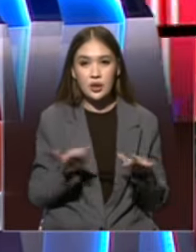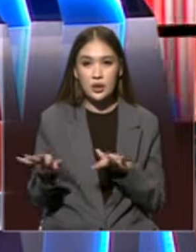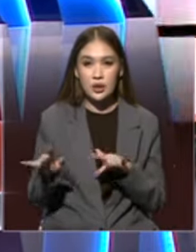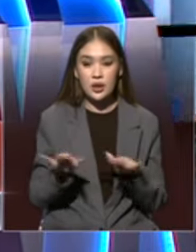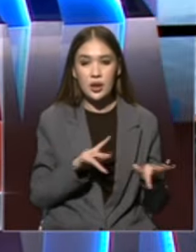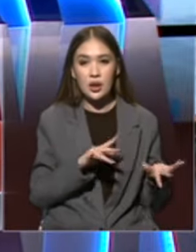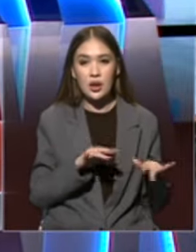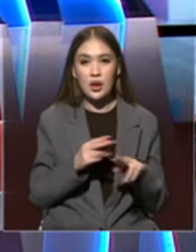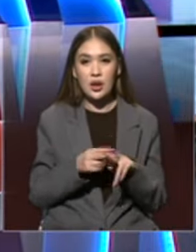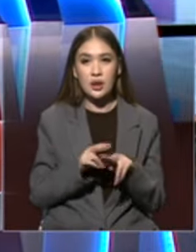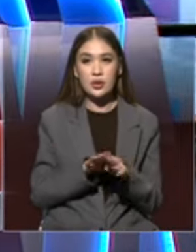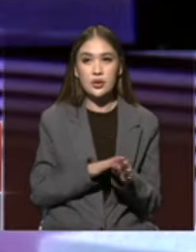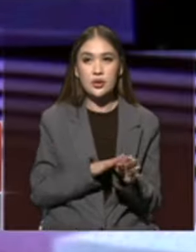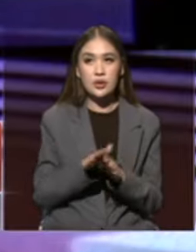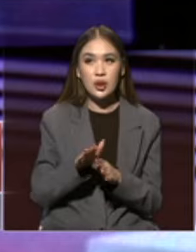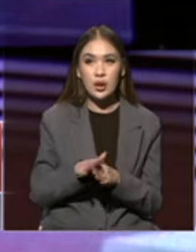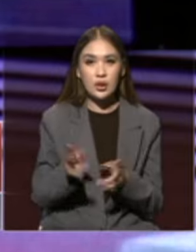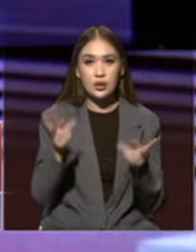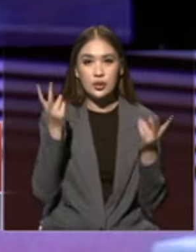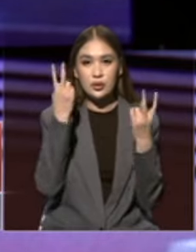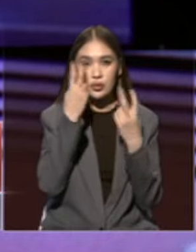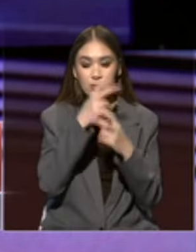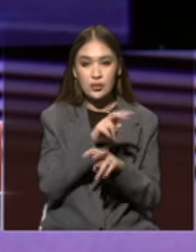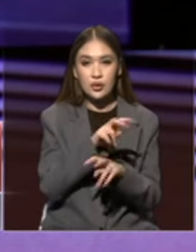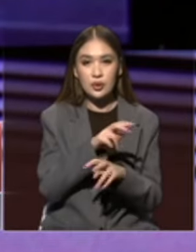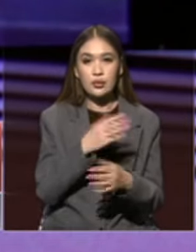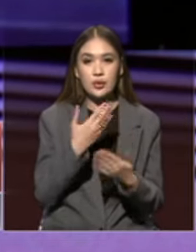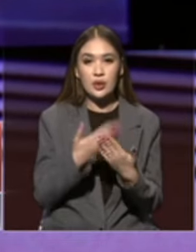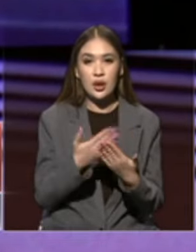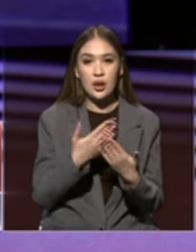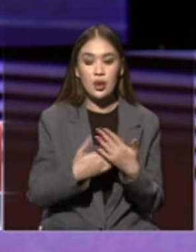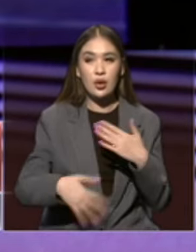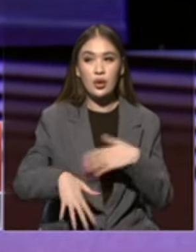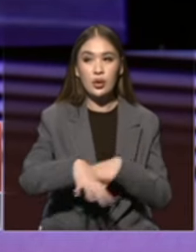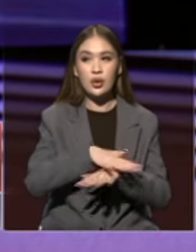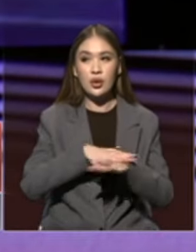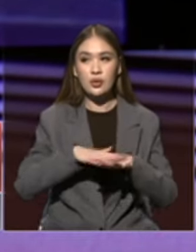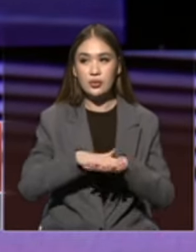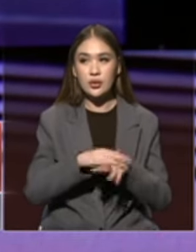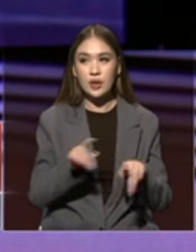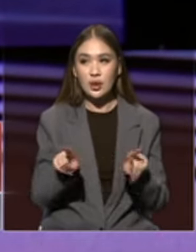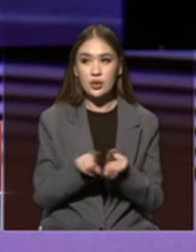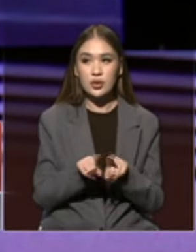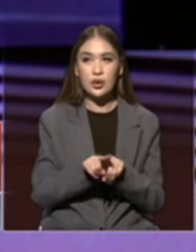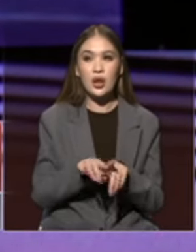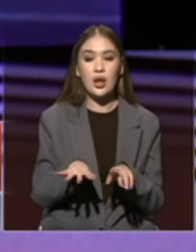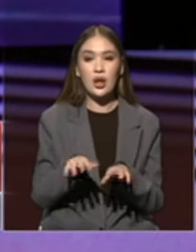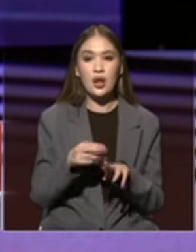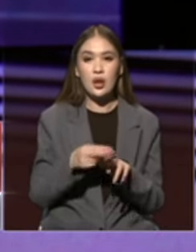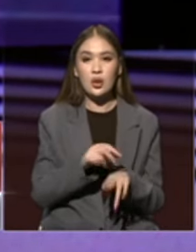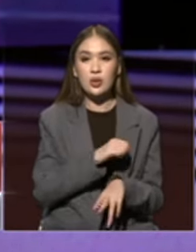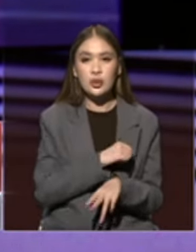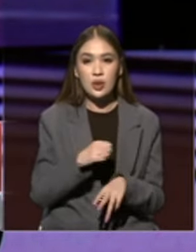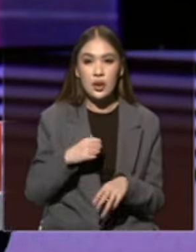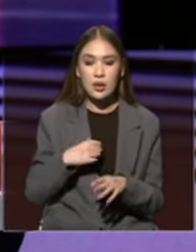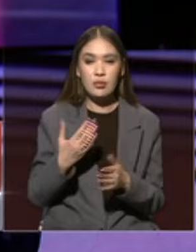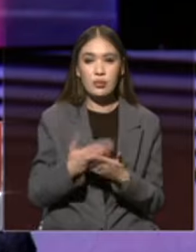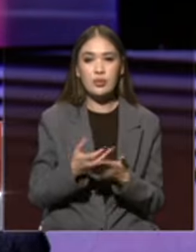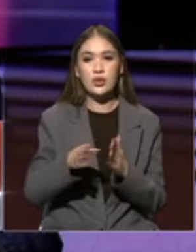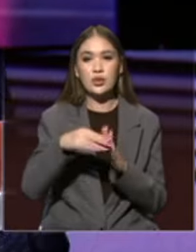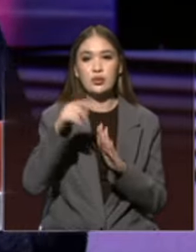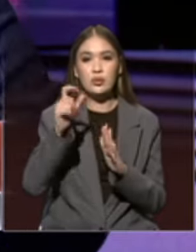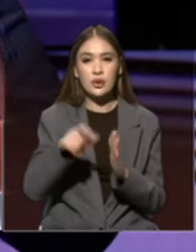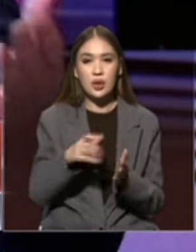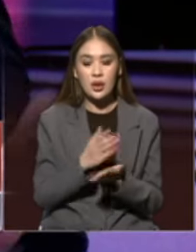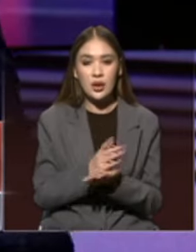саяси науқандарда оларды көрмей тұрмыз. Басқа партиялар, қоғамдық өкілдері осының барлығы халықтың өзі болып, мәслихат депутаттары бар, қоғамдық